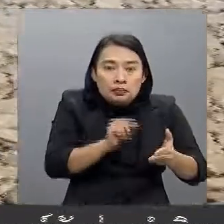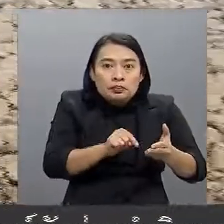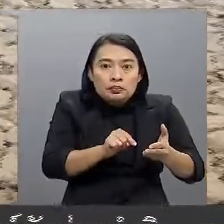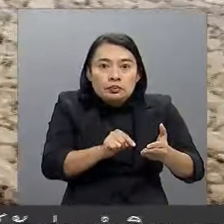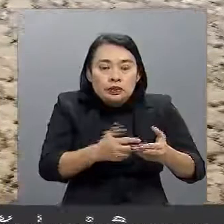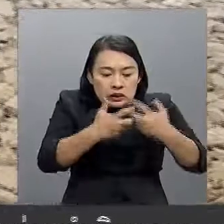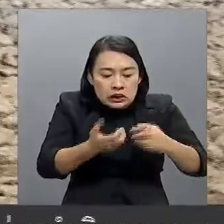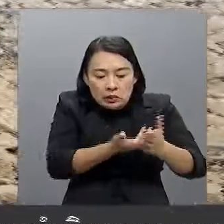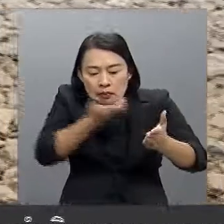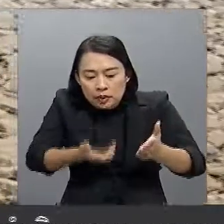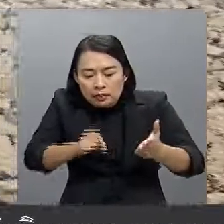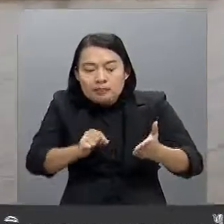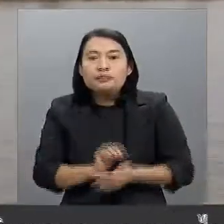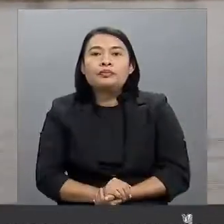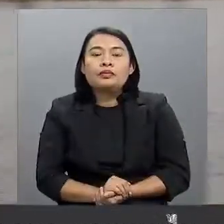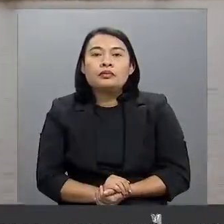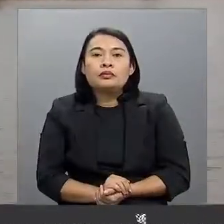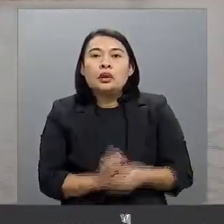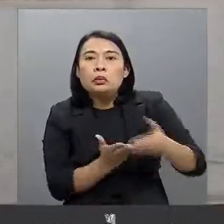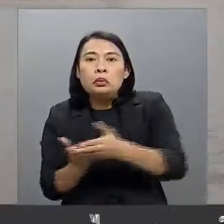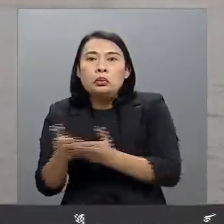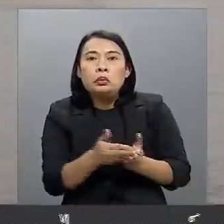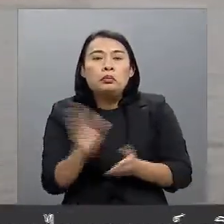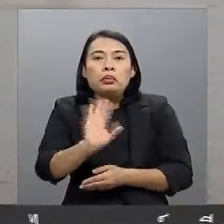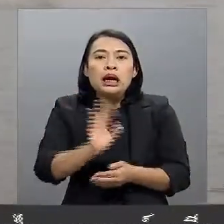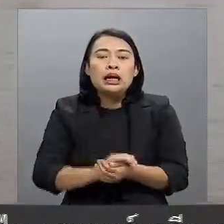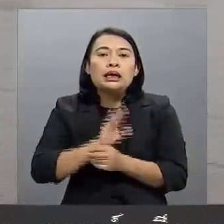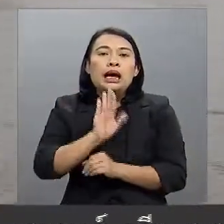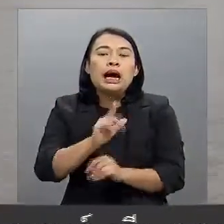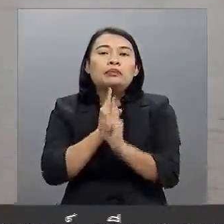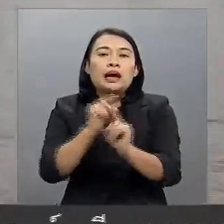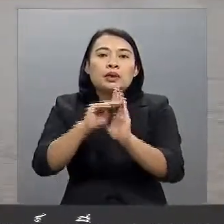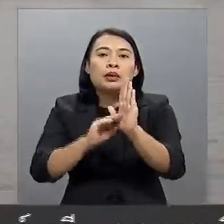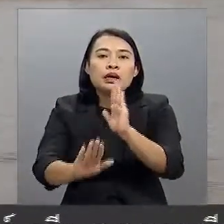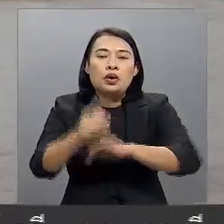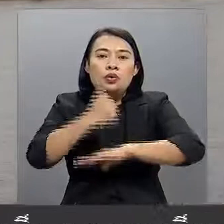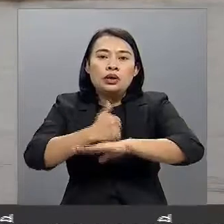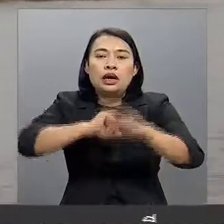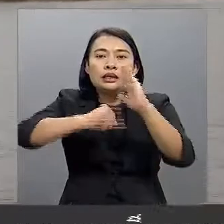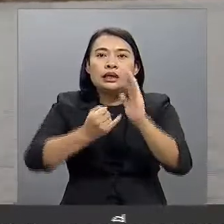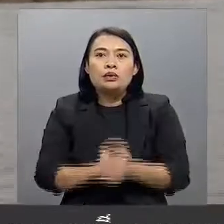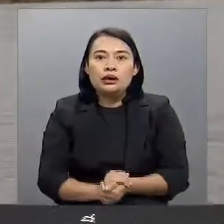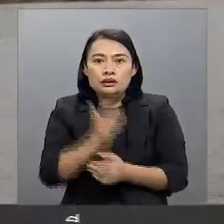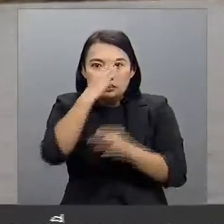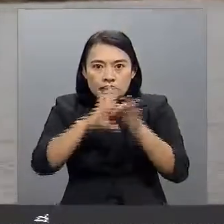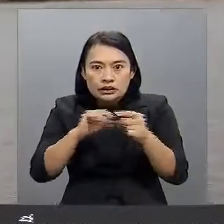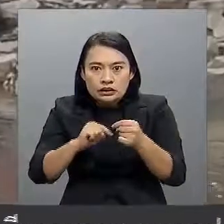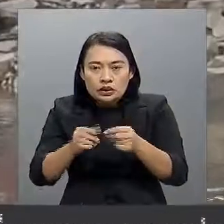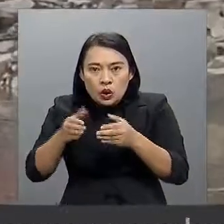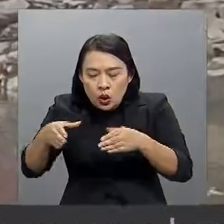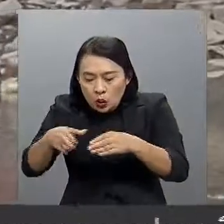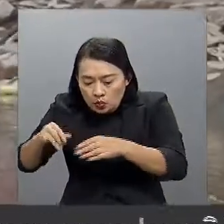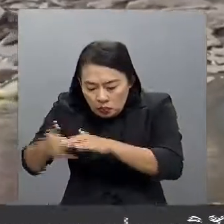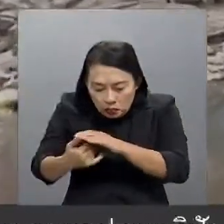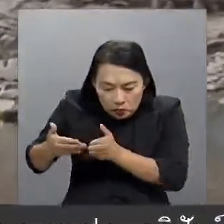ไม่ให้ชาวบ้านใช้คำฝากชั่วคราวตามนโยบายของผู้ว่าราชการจังหวัดเพื่อสกัดแรงงานข้ามชาติที่มักใช้เรือพา